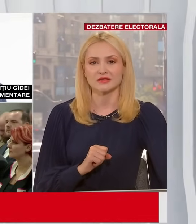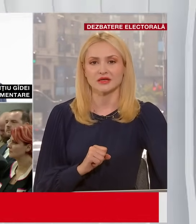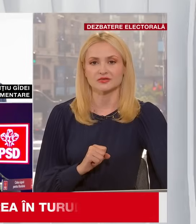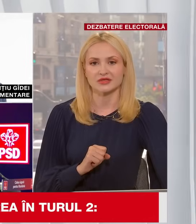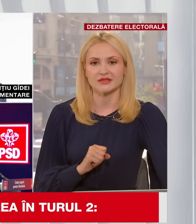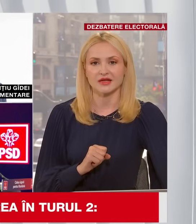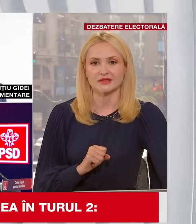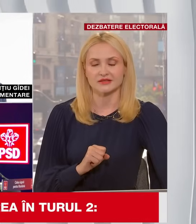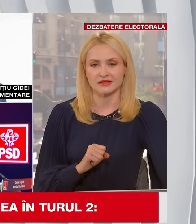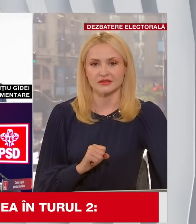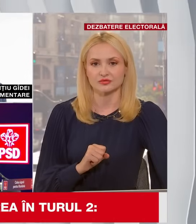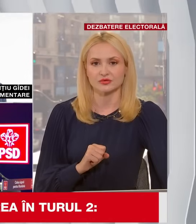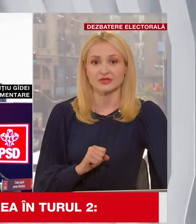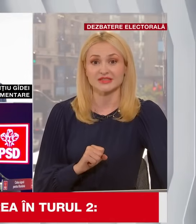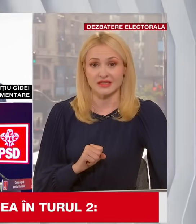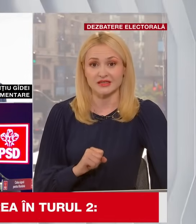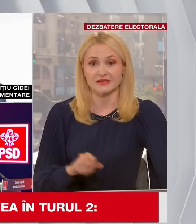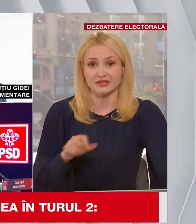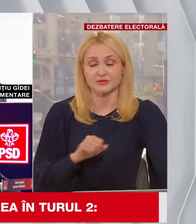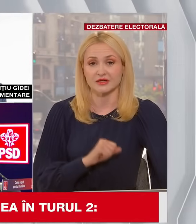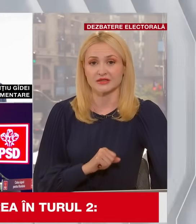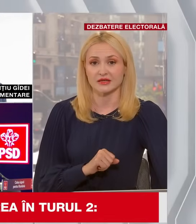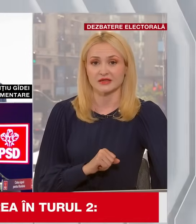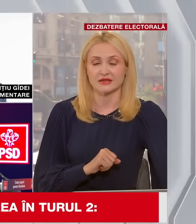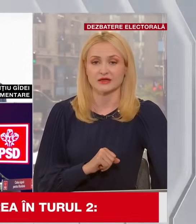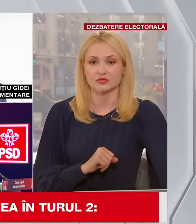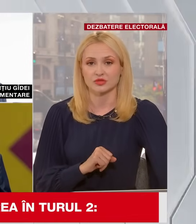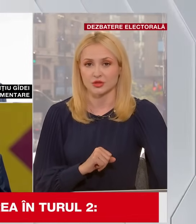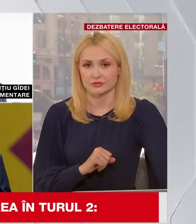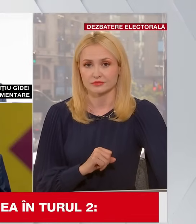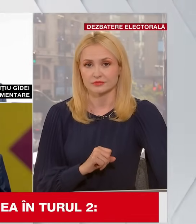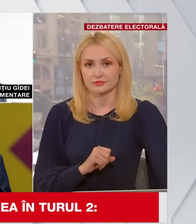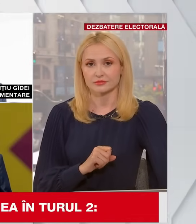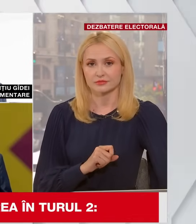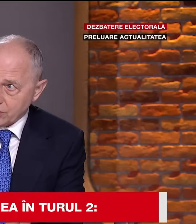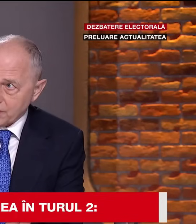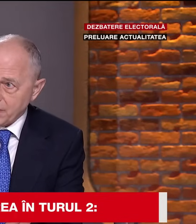singurul candidat cu șanse reale să intre în turul 2 este chiar el. Vedem declarația domnului Joană.